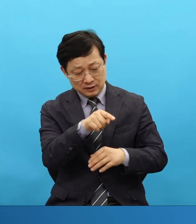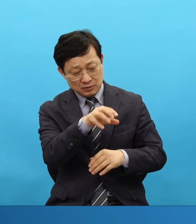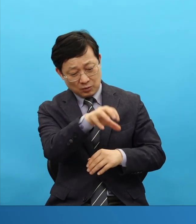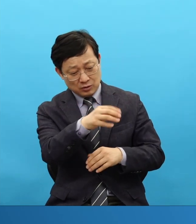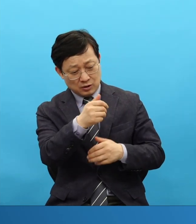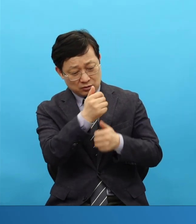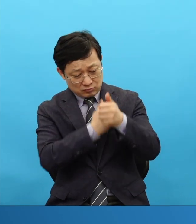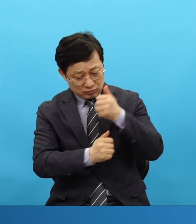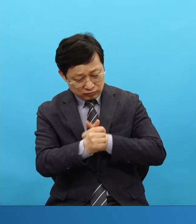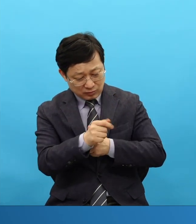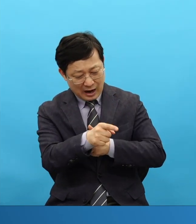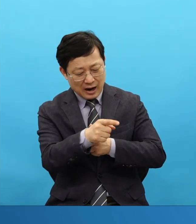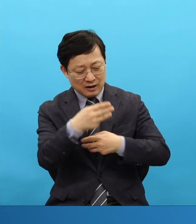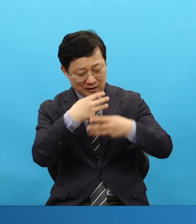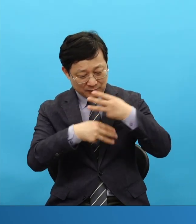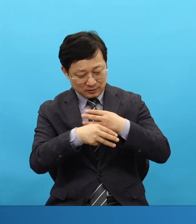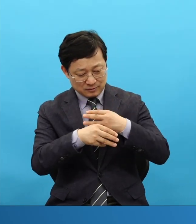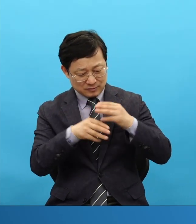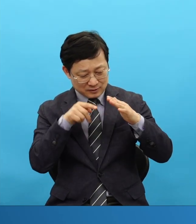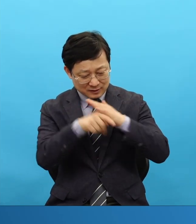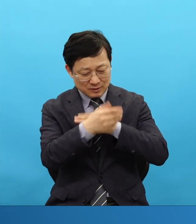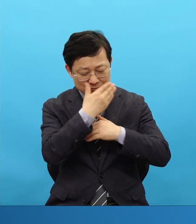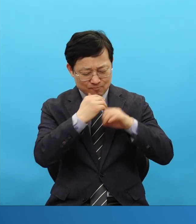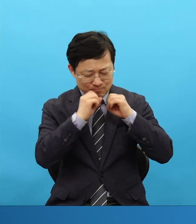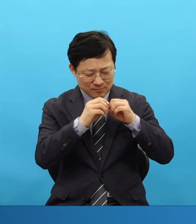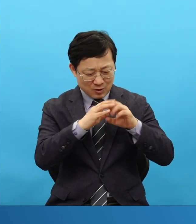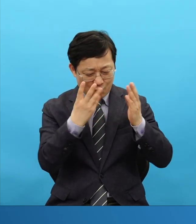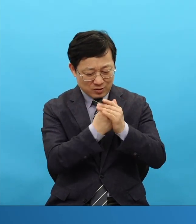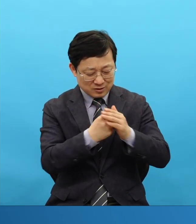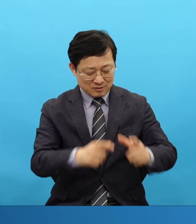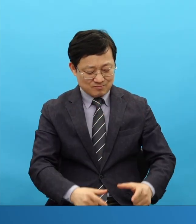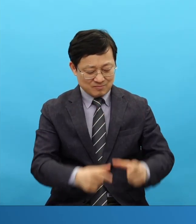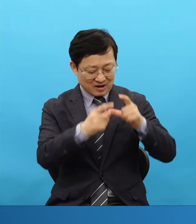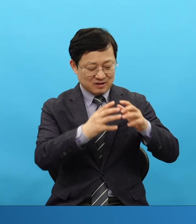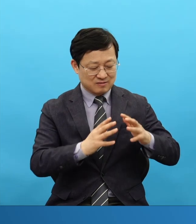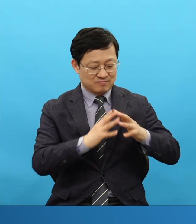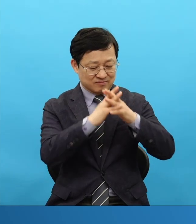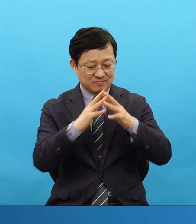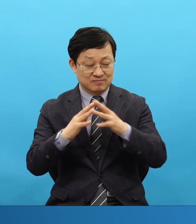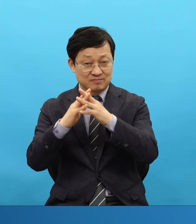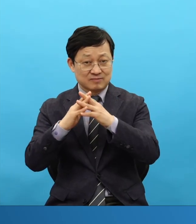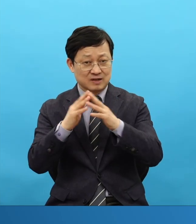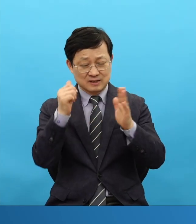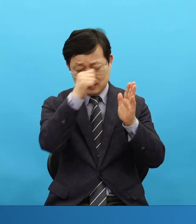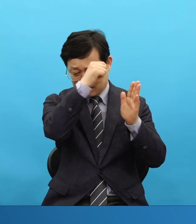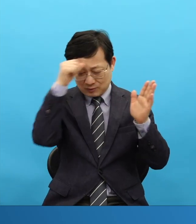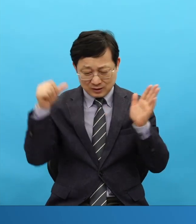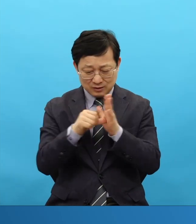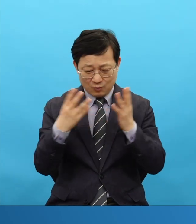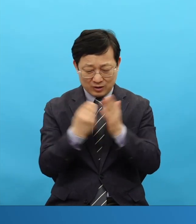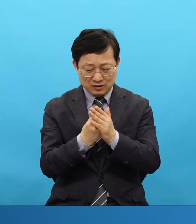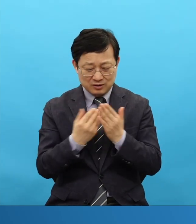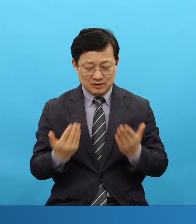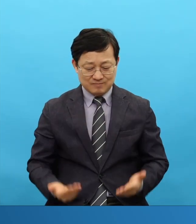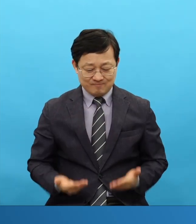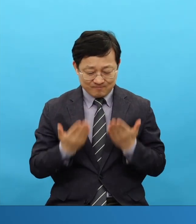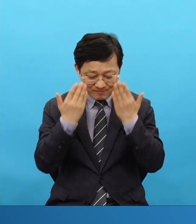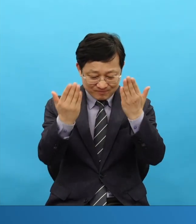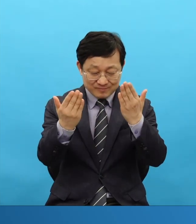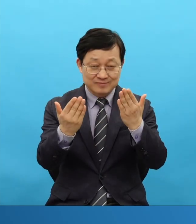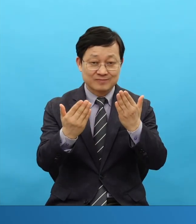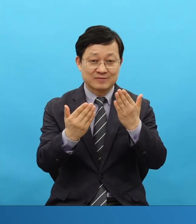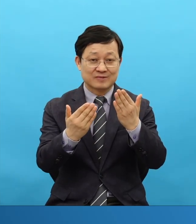됩니다. So North Korean missions, you must do the absolute martyrs 그냥 in 하지 these 말고 areas. 생을 걸고 해. So don't just do it, you must stake your life in